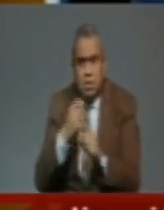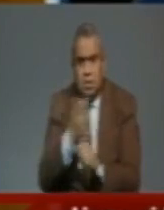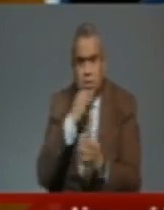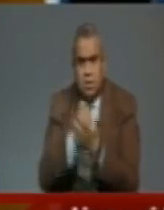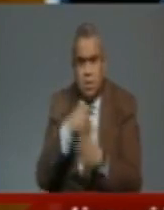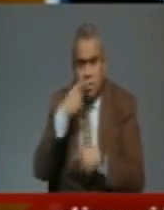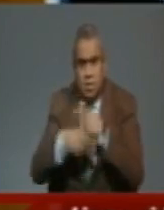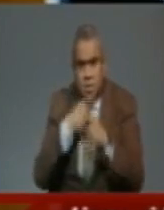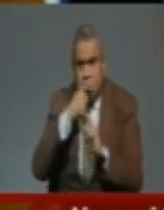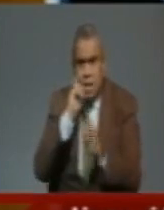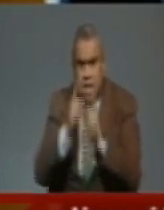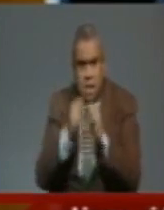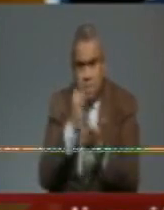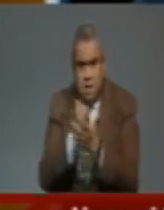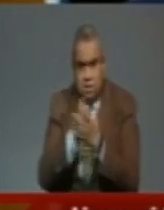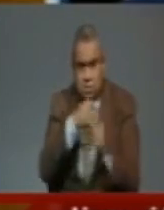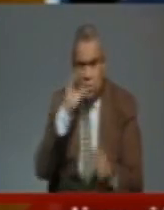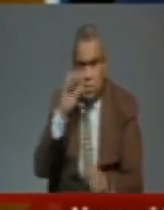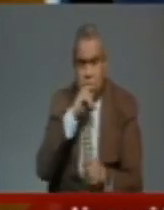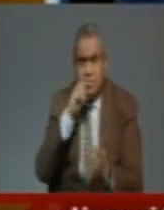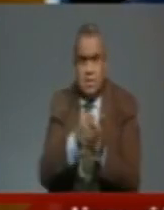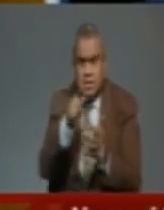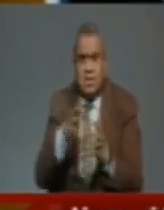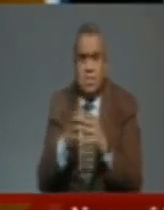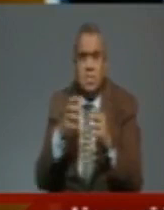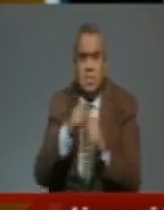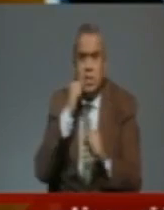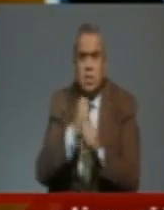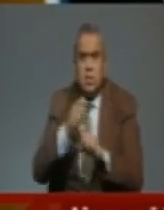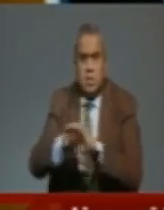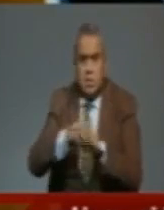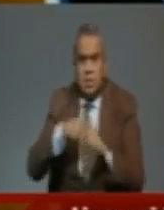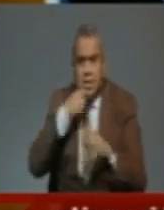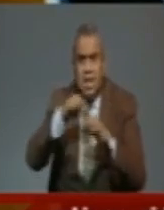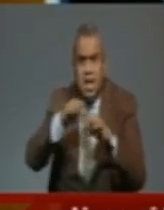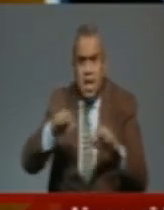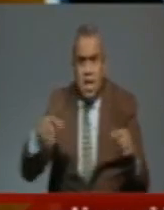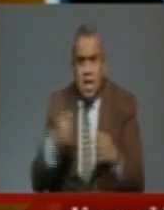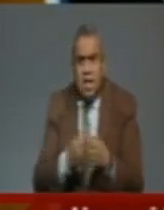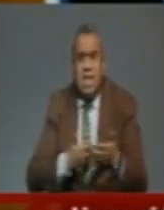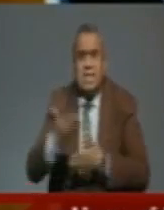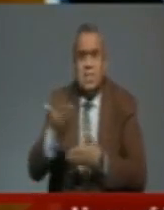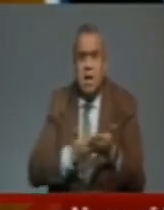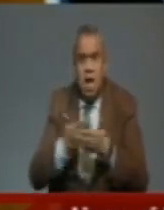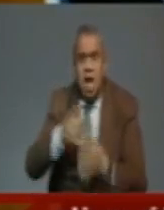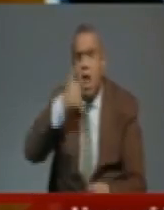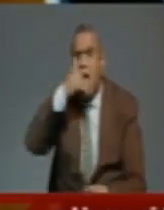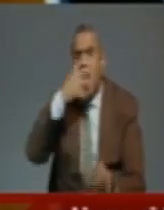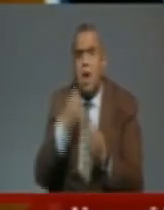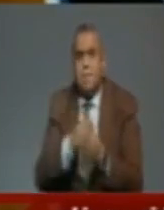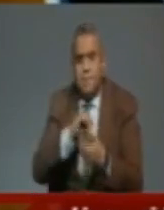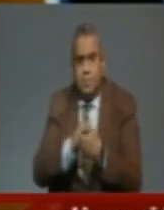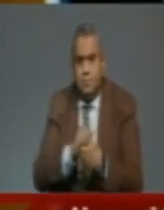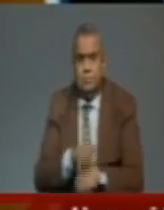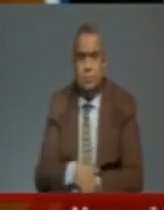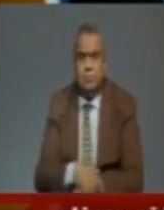ولكن لازم نقول بقى دلوقتي احنا بنعمل خط ما يسمى بخط التجاره العربي. خط التجاره العربي ده هيجيب